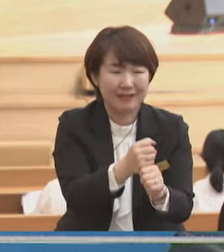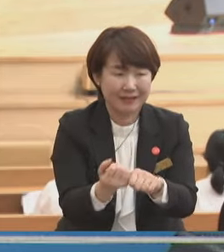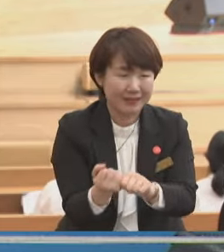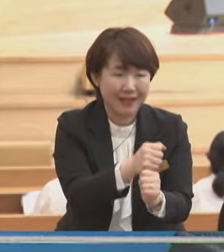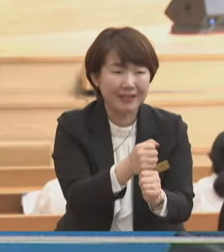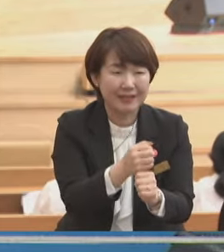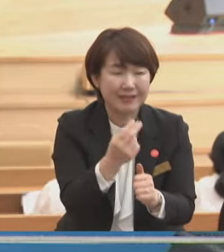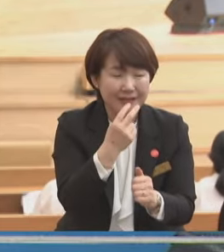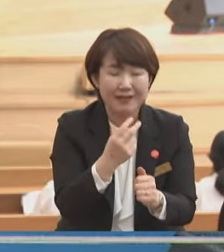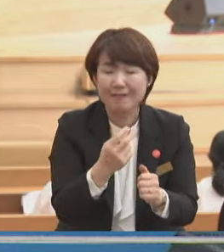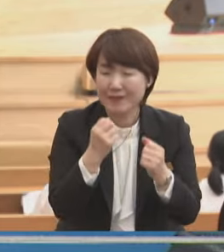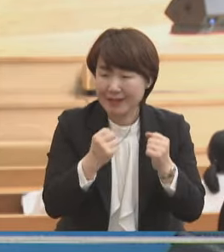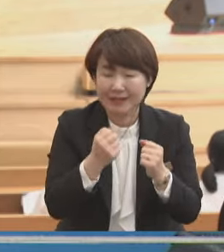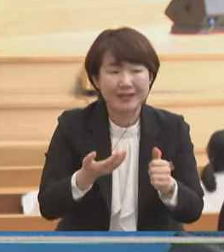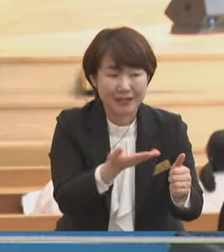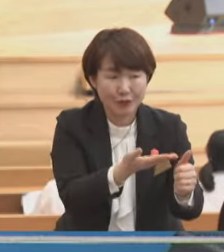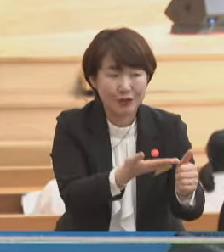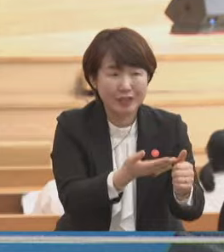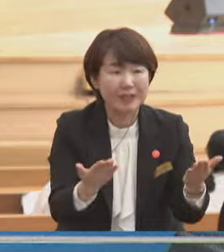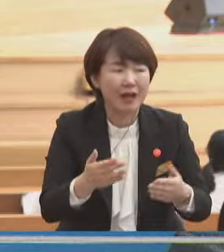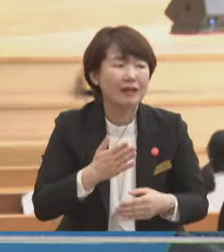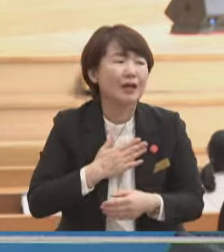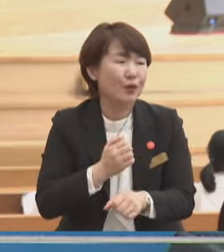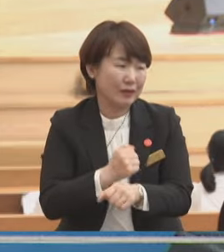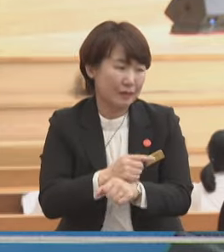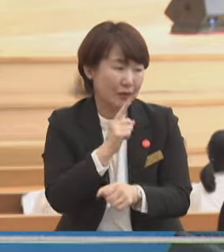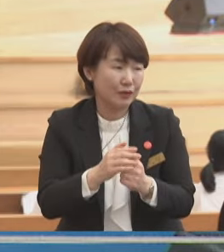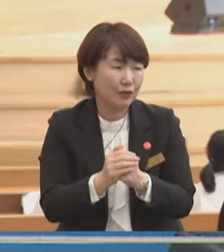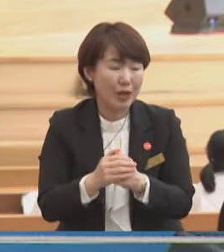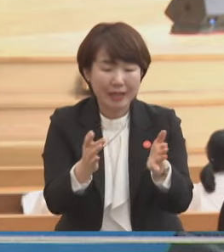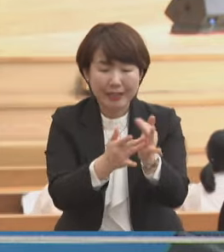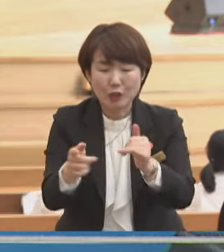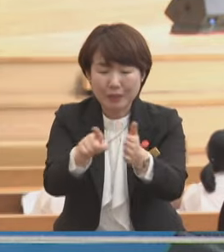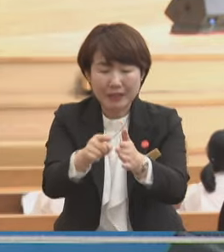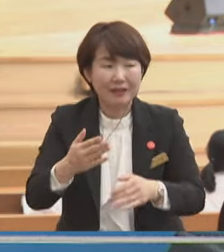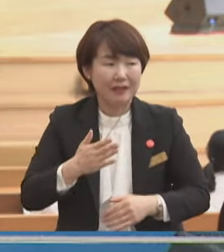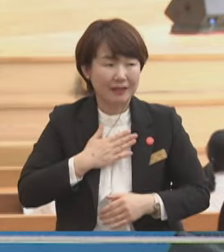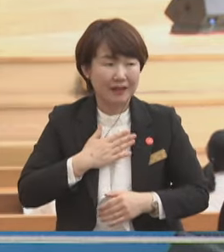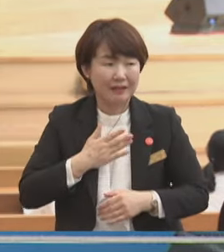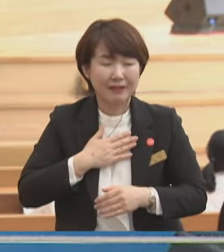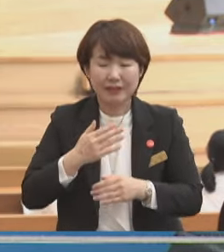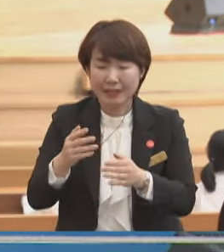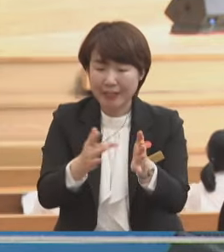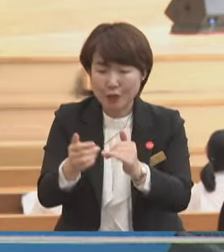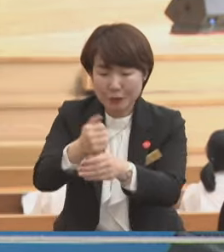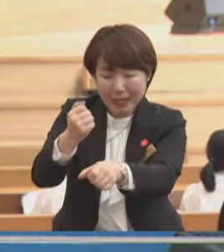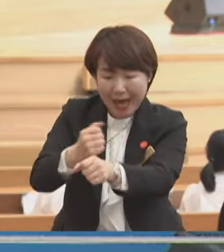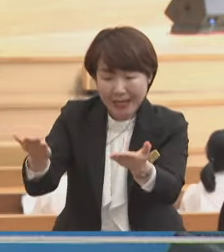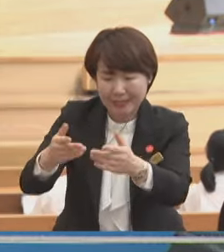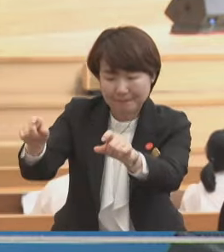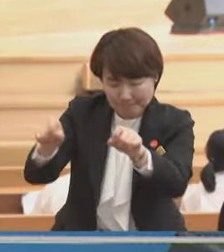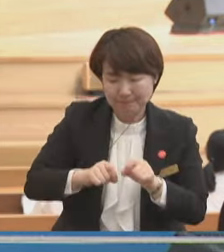할 것이다 이걸 나에게 적용하면 어떻게 돼요 예수 믿는 나는 주님이 하신 일을 하게 될 것이고